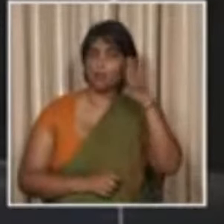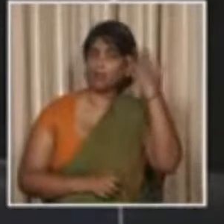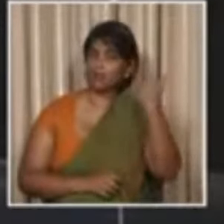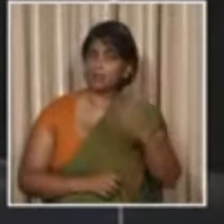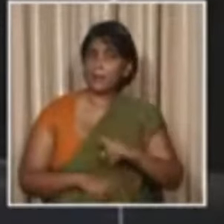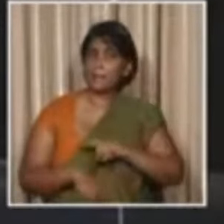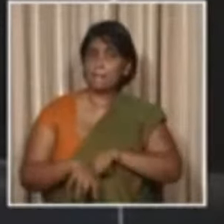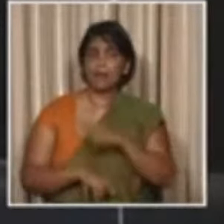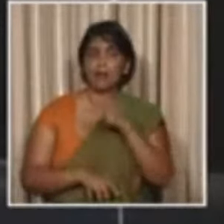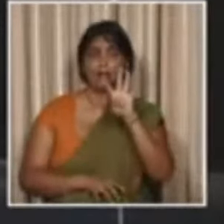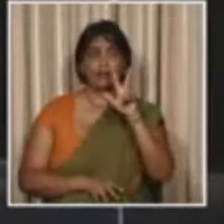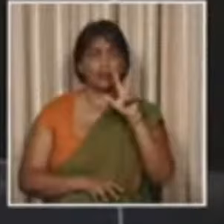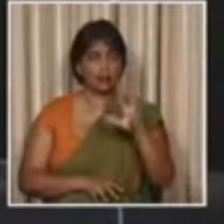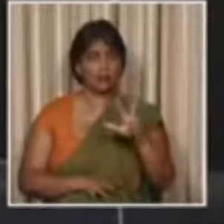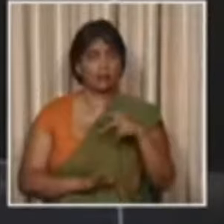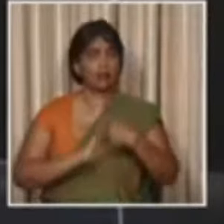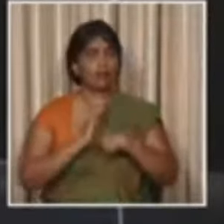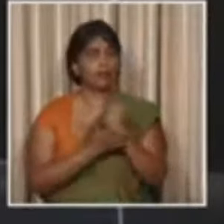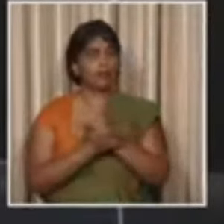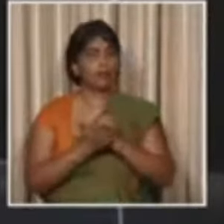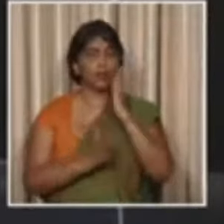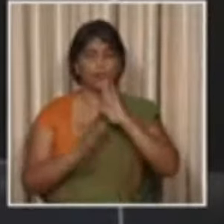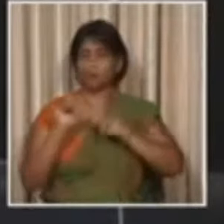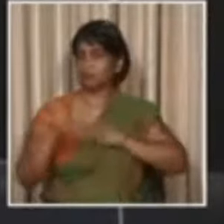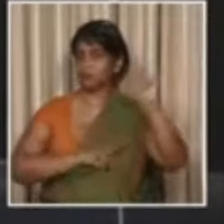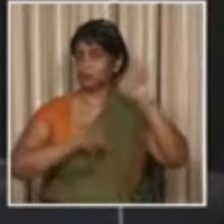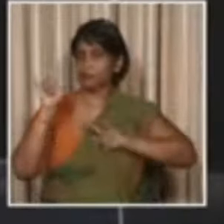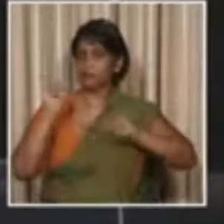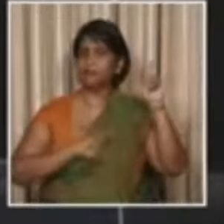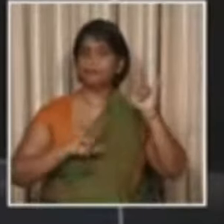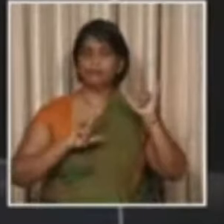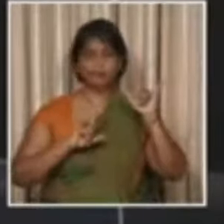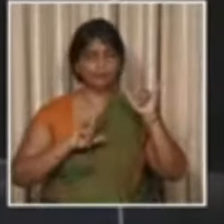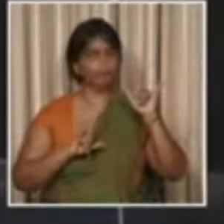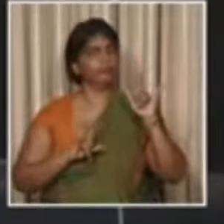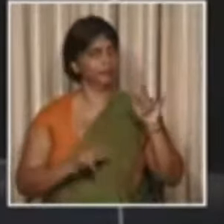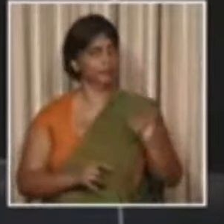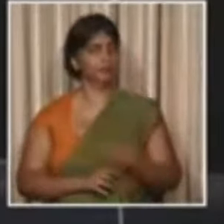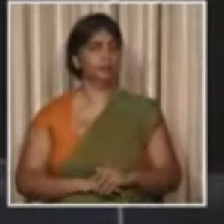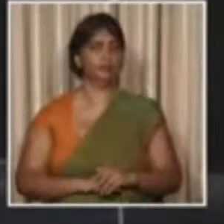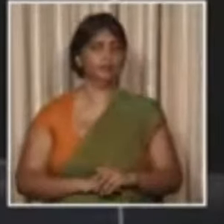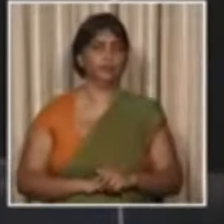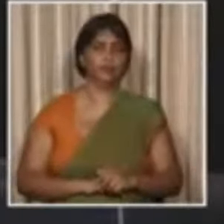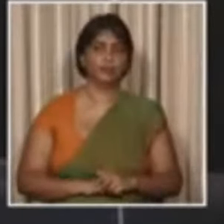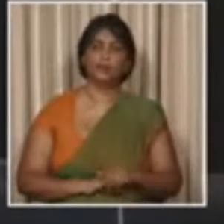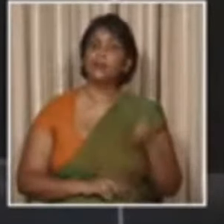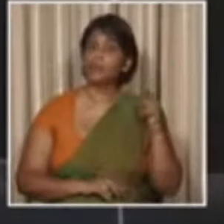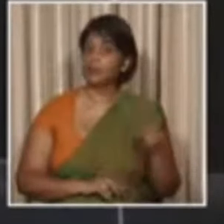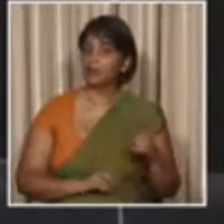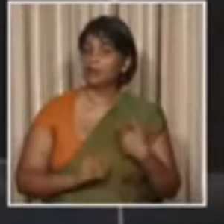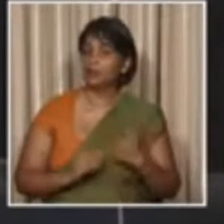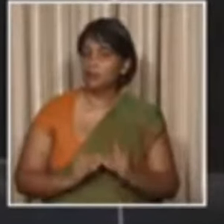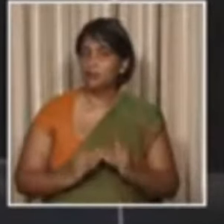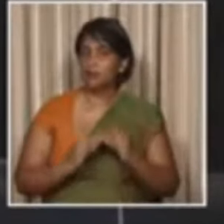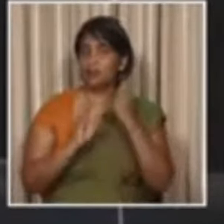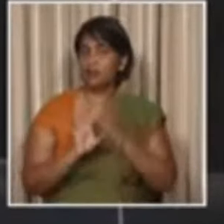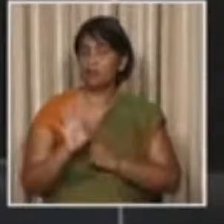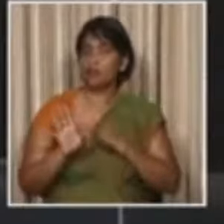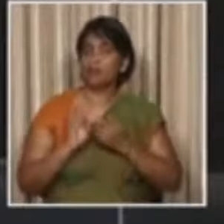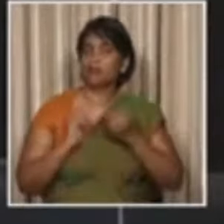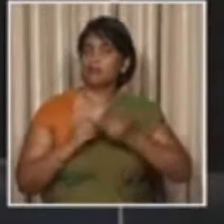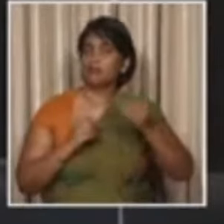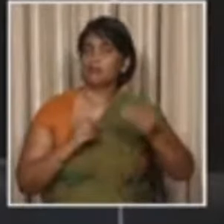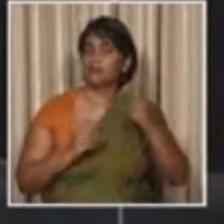පැය 48ක් තුන ලංකාවේ හිටපු සියලුම විදේශිකයෝ සංචාරකව ලංකාවෙන් එළියට ගියා එකෙන් ගොඩ එන්න බැරි වුණ අවුරුදු කීපයක්